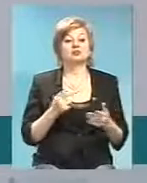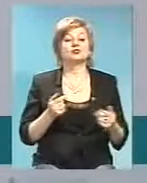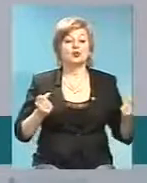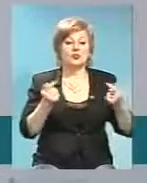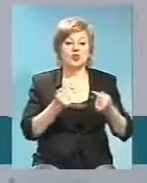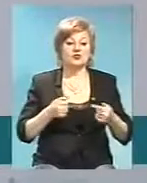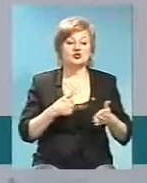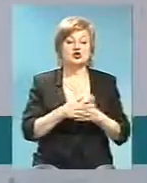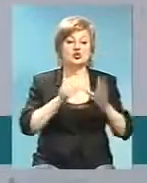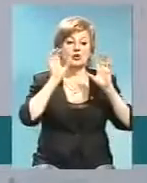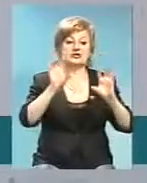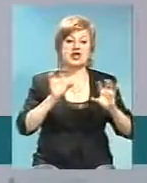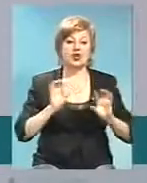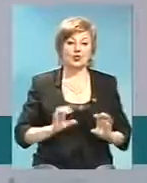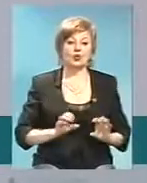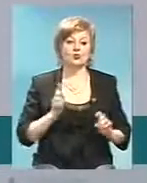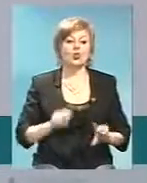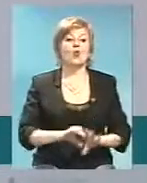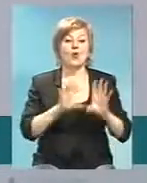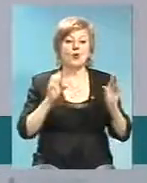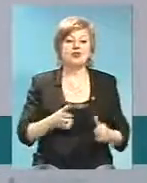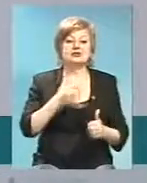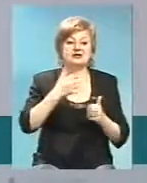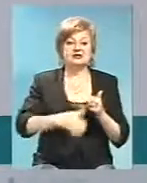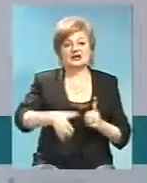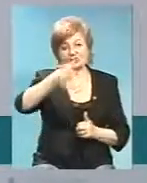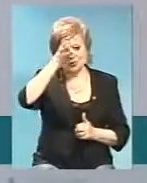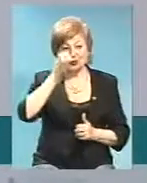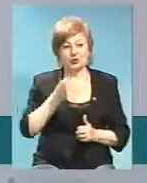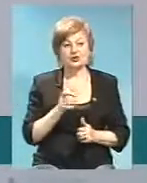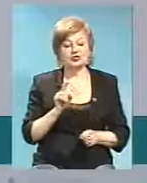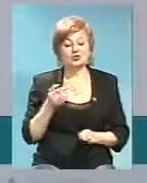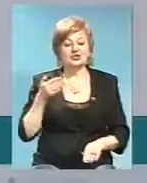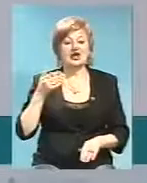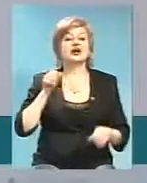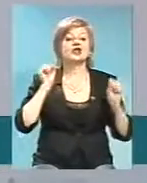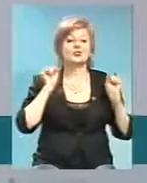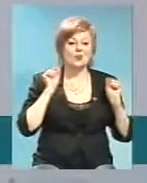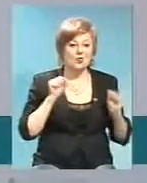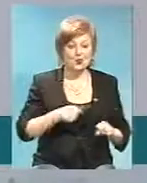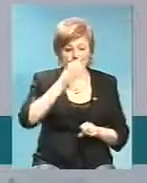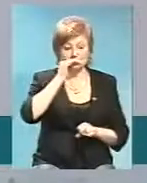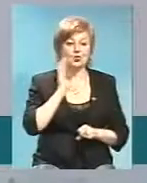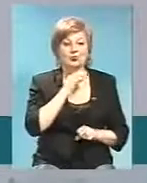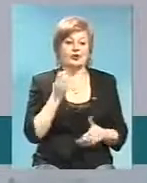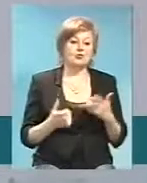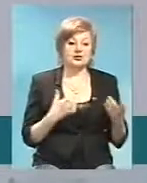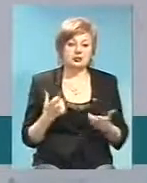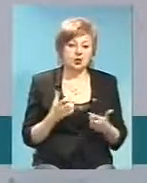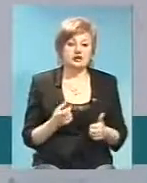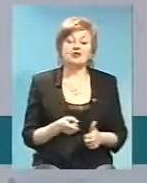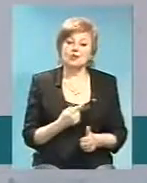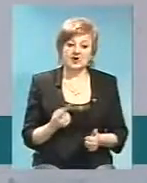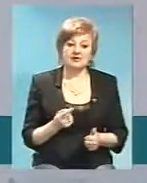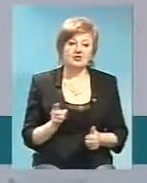до закону про загальну середню освіту, про що заздалегідь можуть батьки подбати? Перше, для